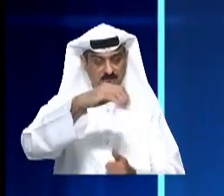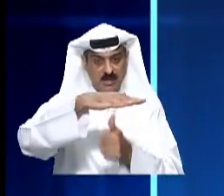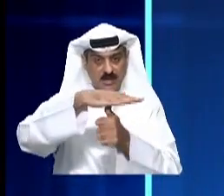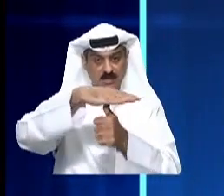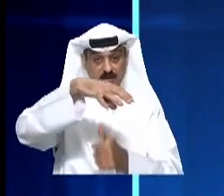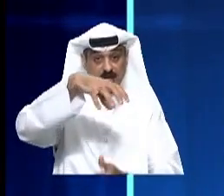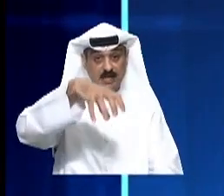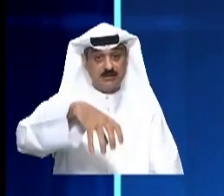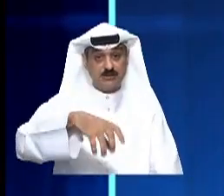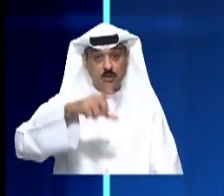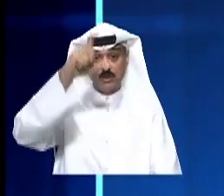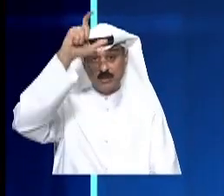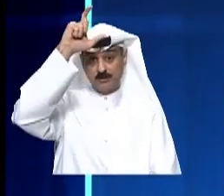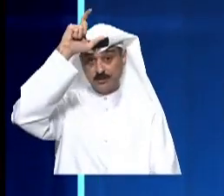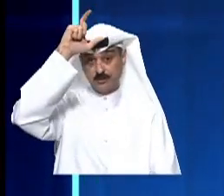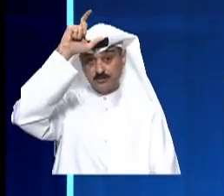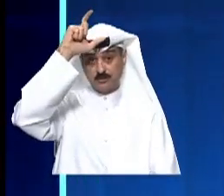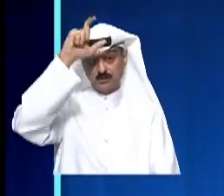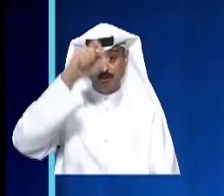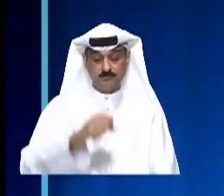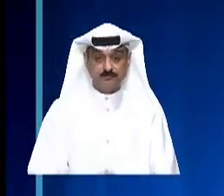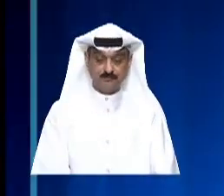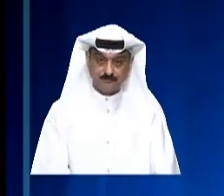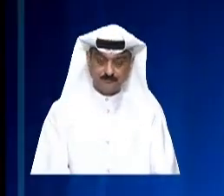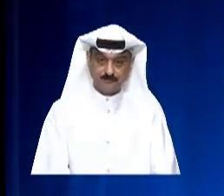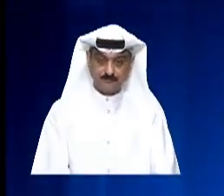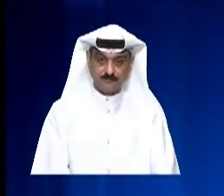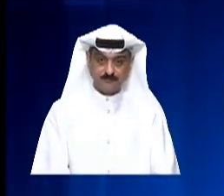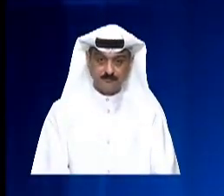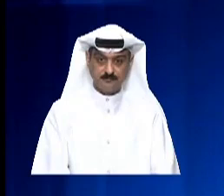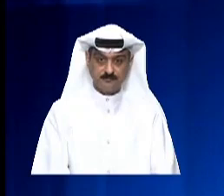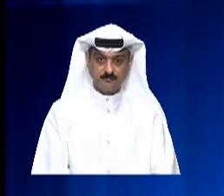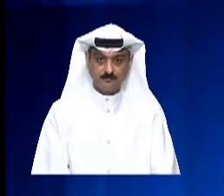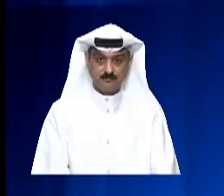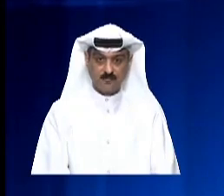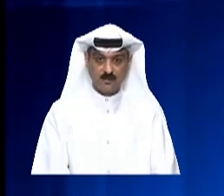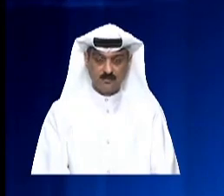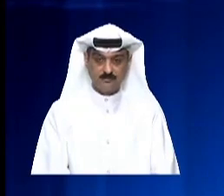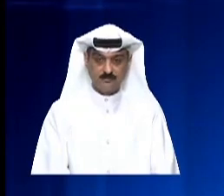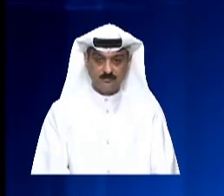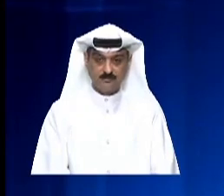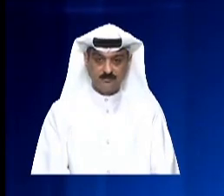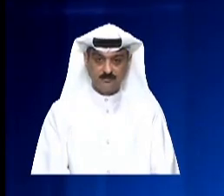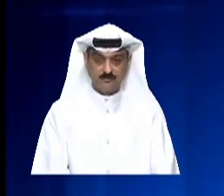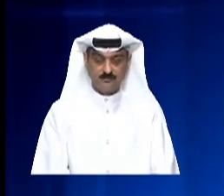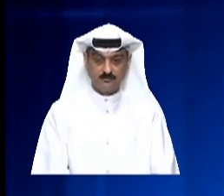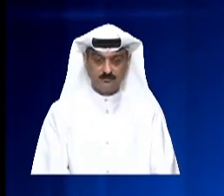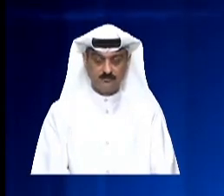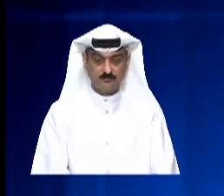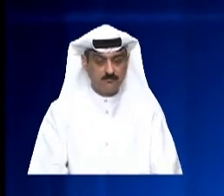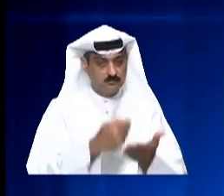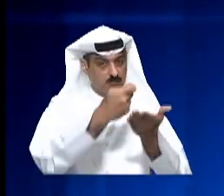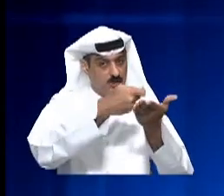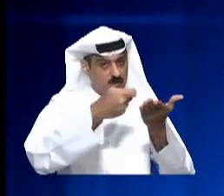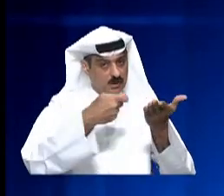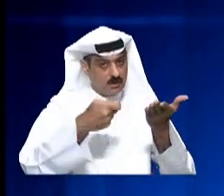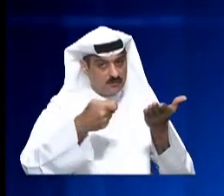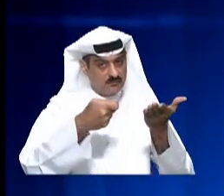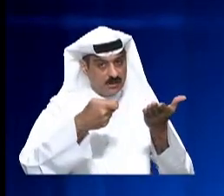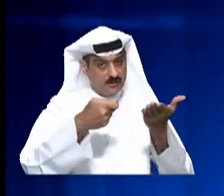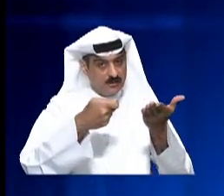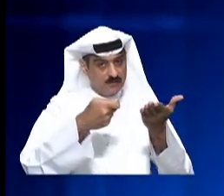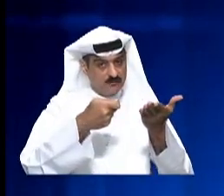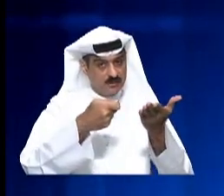فخامة الرئيس رجب طيب أردوغان رئيس الجمهورية التركية الصديقة، ضمنها سمو حفظه